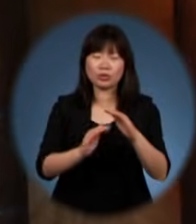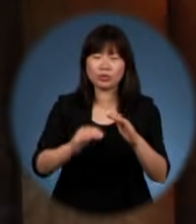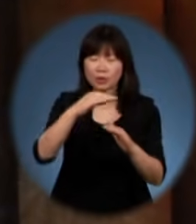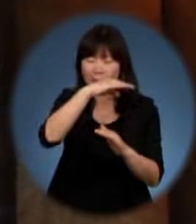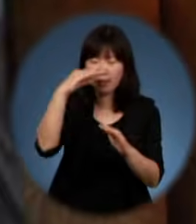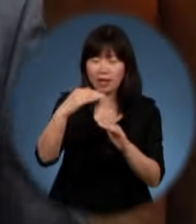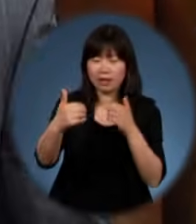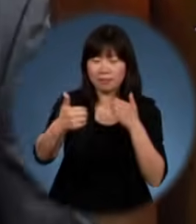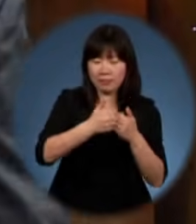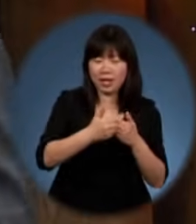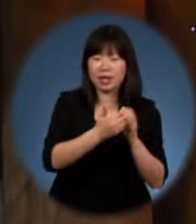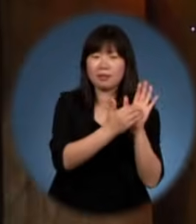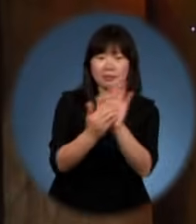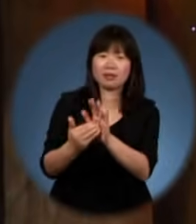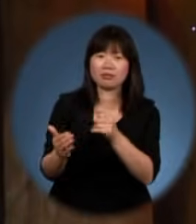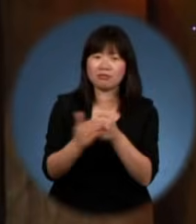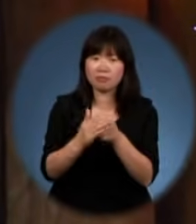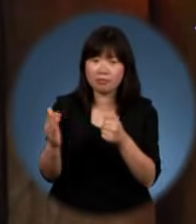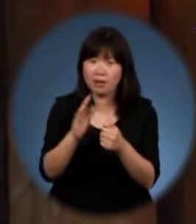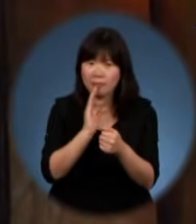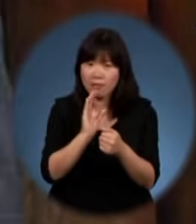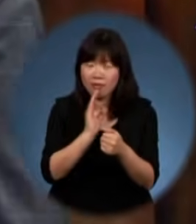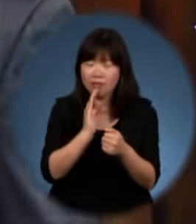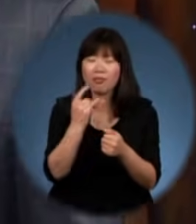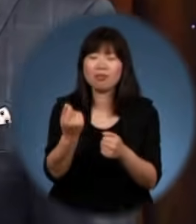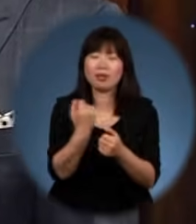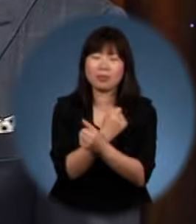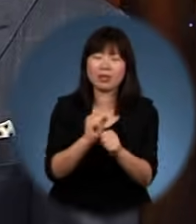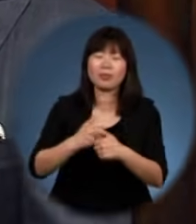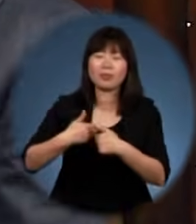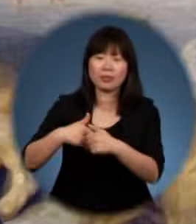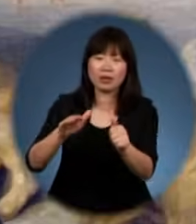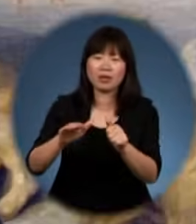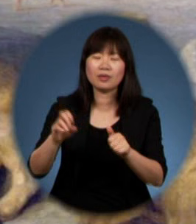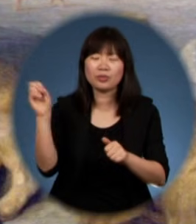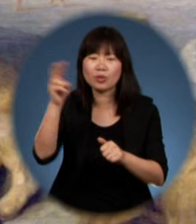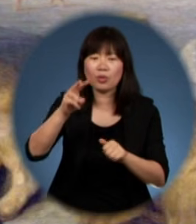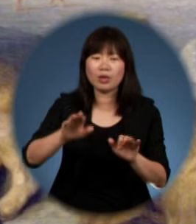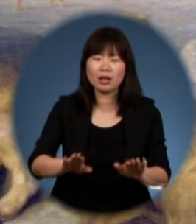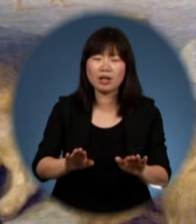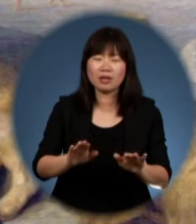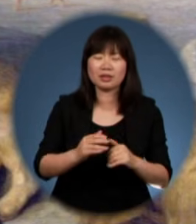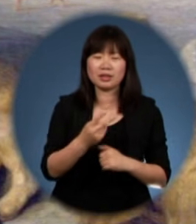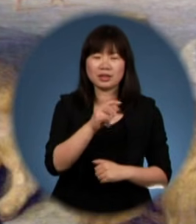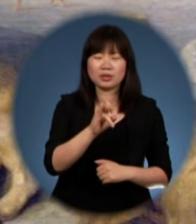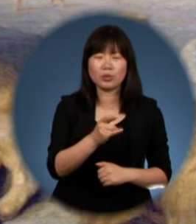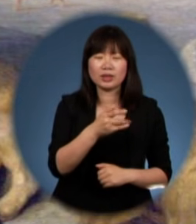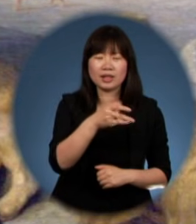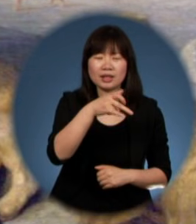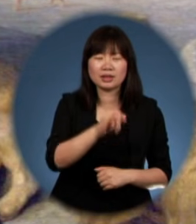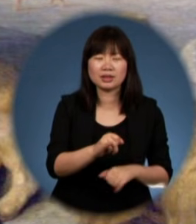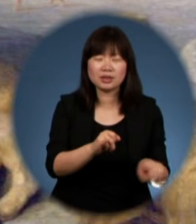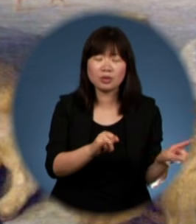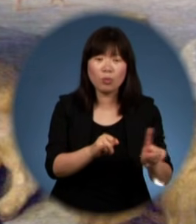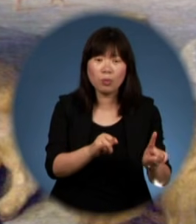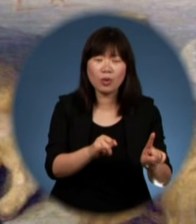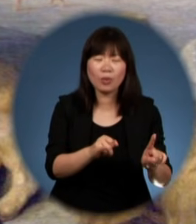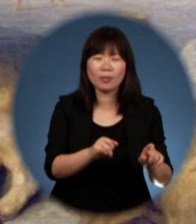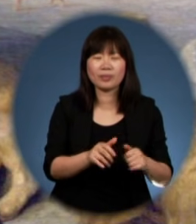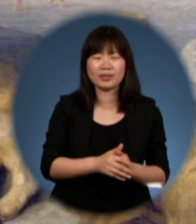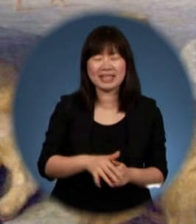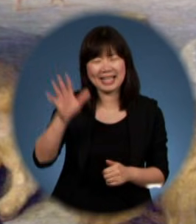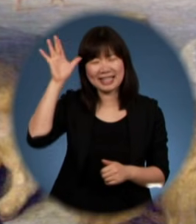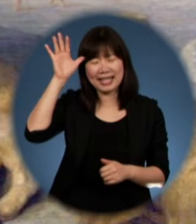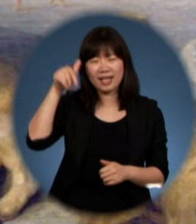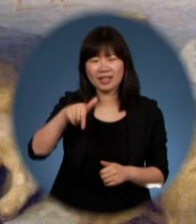것이죠 음 정담 이었다는 것입니다 그래서 풀어지게 됩니다 심지어 비옥 ns 라는 곁 유학파 지어 입혀서 기회가